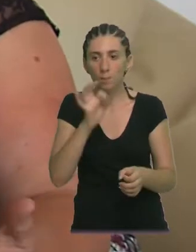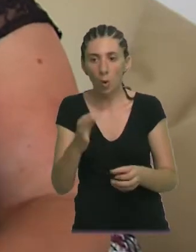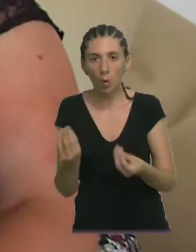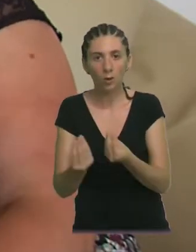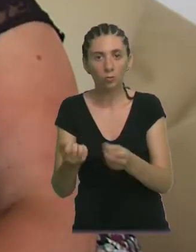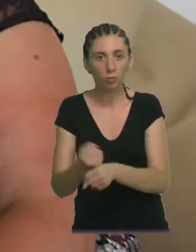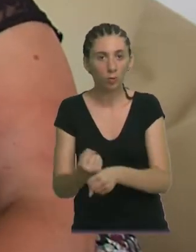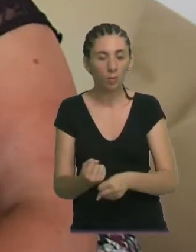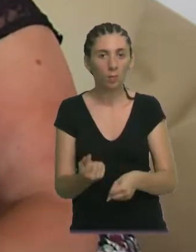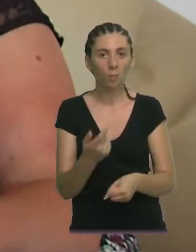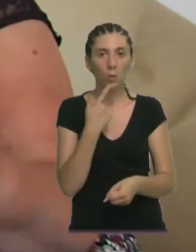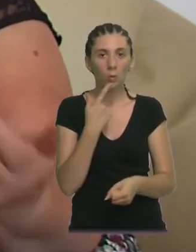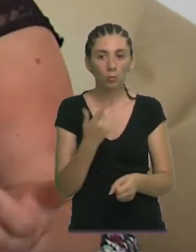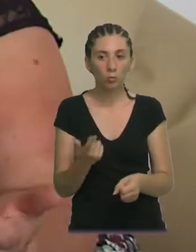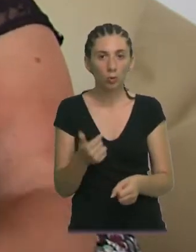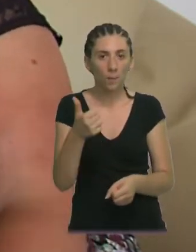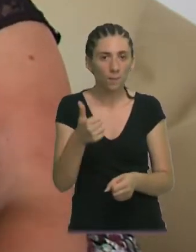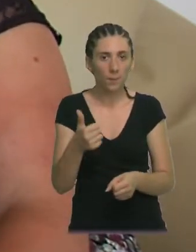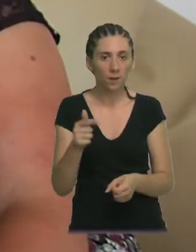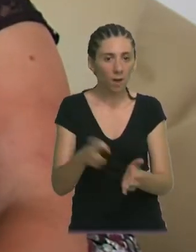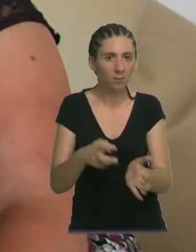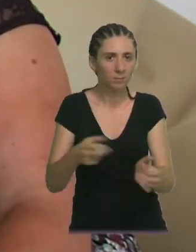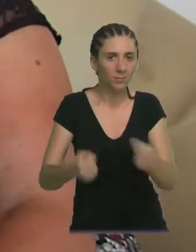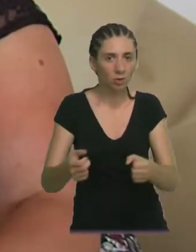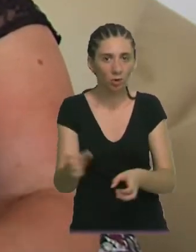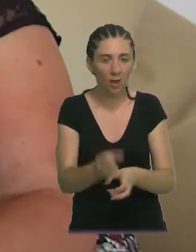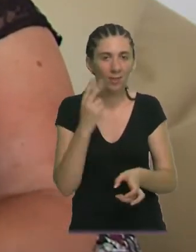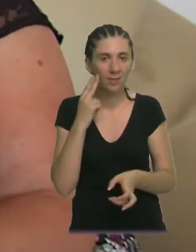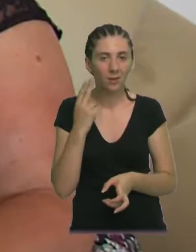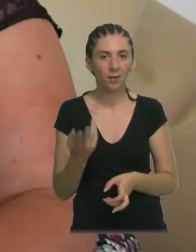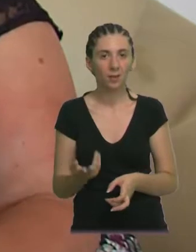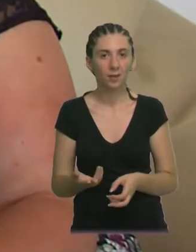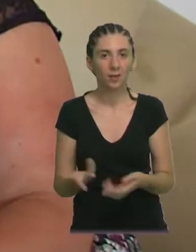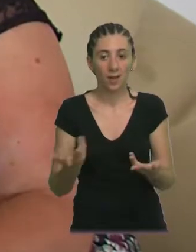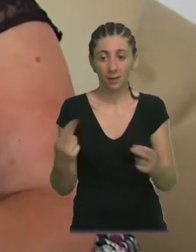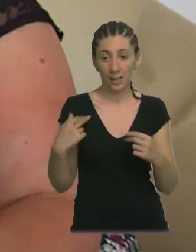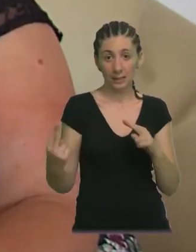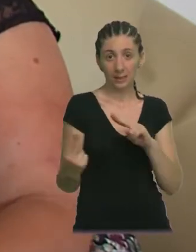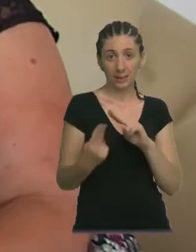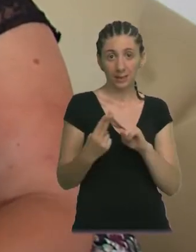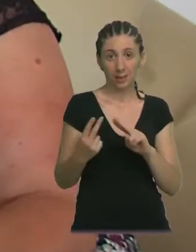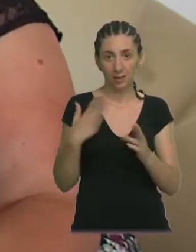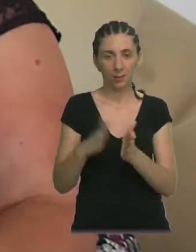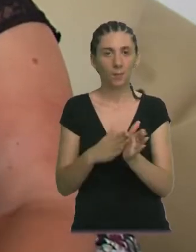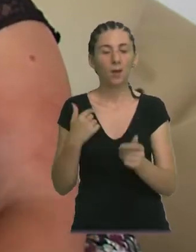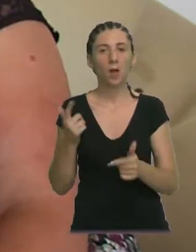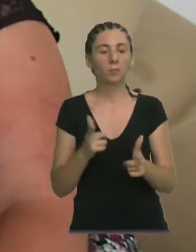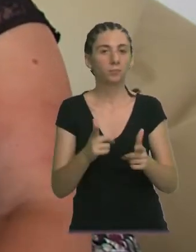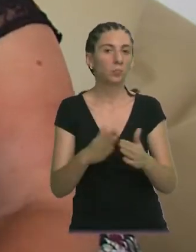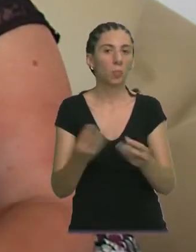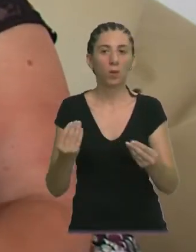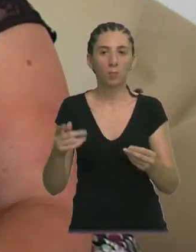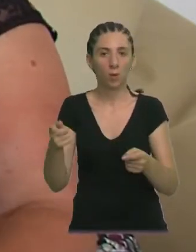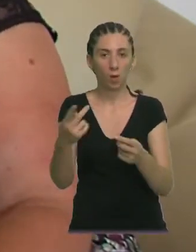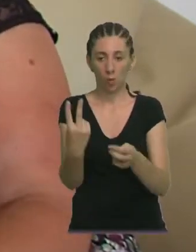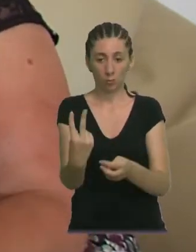bolje nešto napraviti, koja će, ne znam, prva do tete dotrčat, di god da me sretnu, ne znam, ja dolazim od neku,